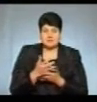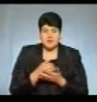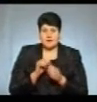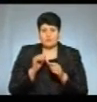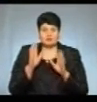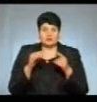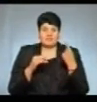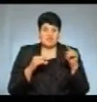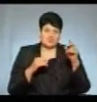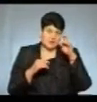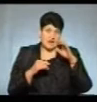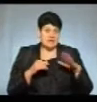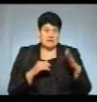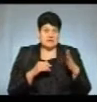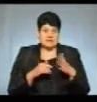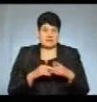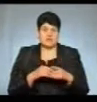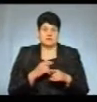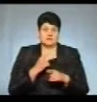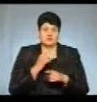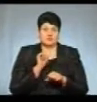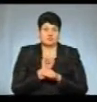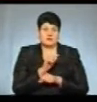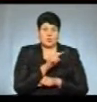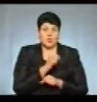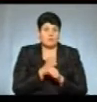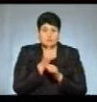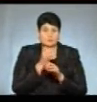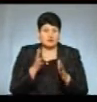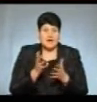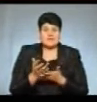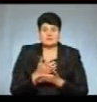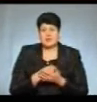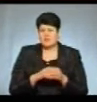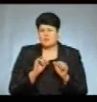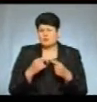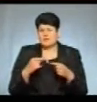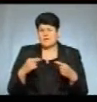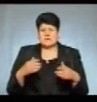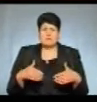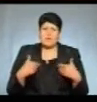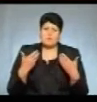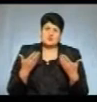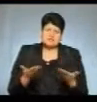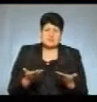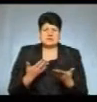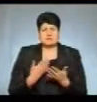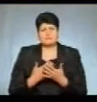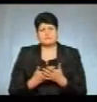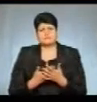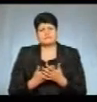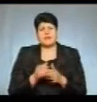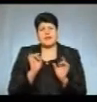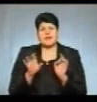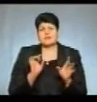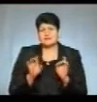в іншій країні, якось заблокувати його роботу неможливо. А збиратися вони можуть під різними там пропозиціями, там чи якась, ну,